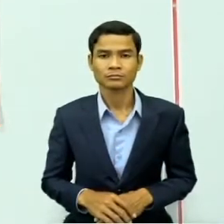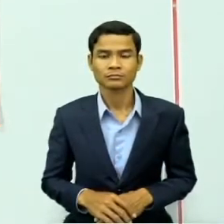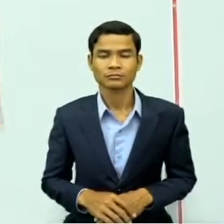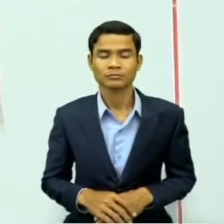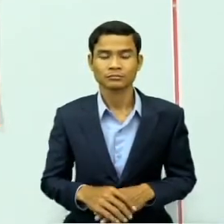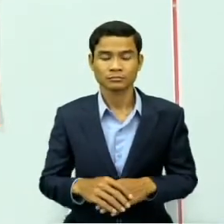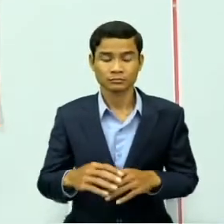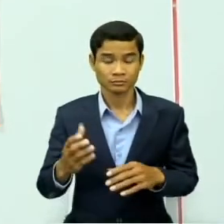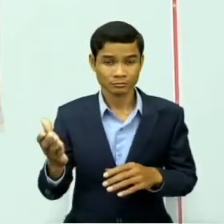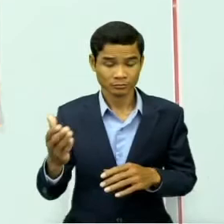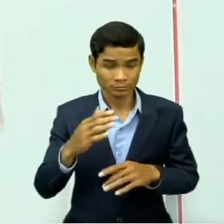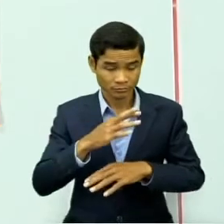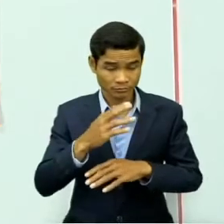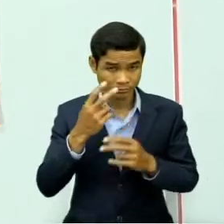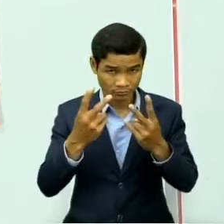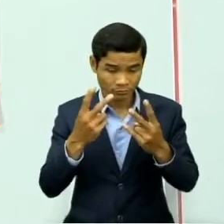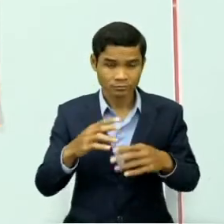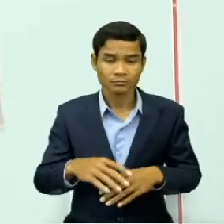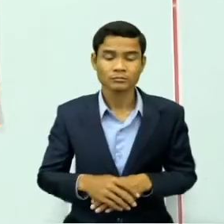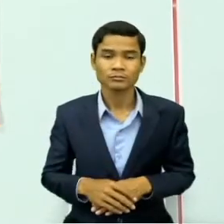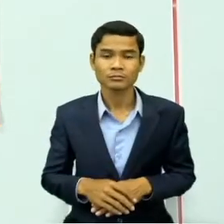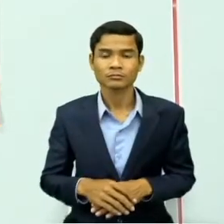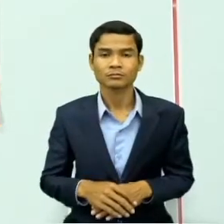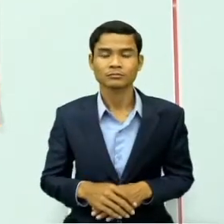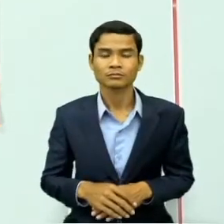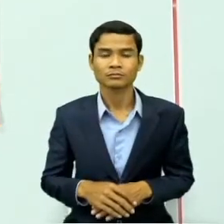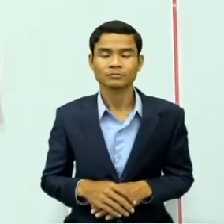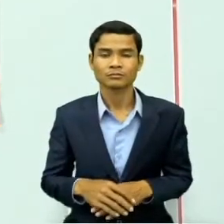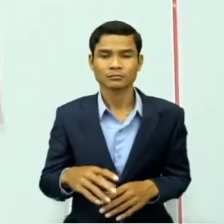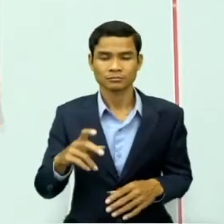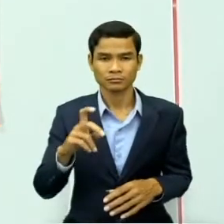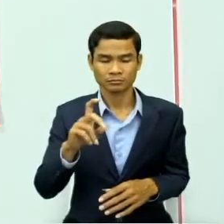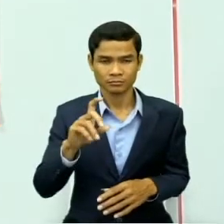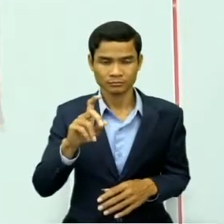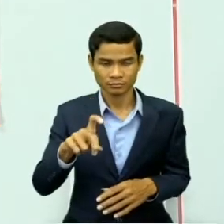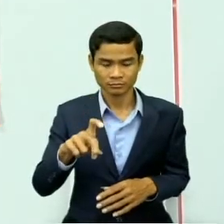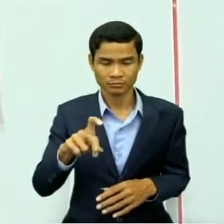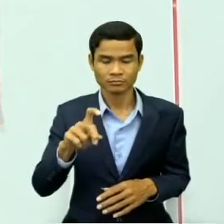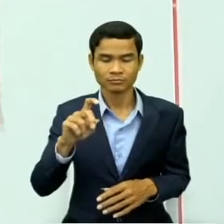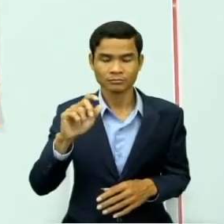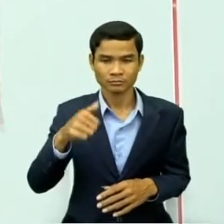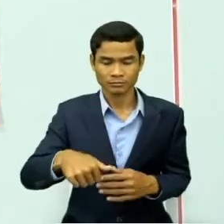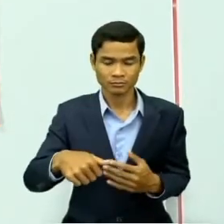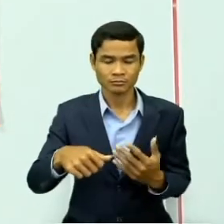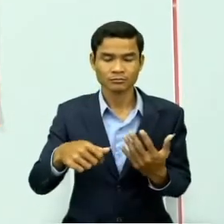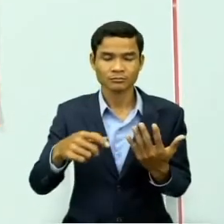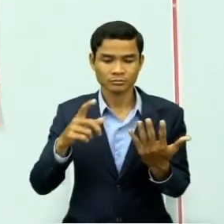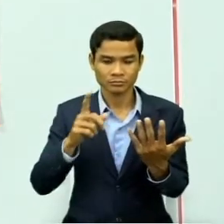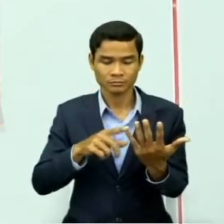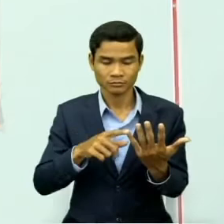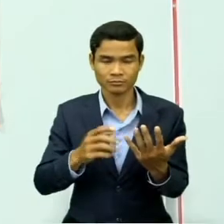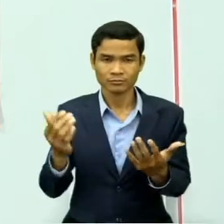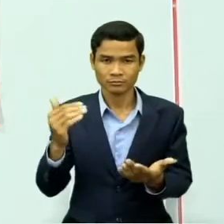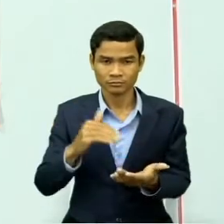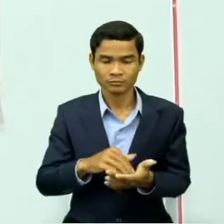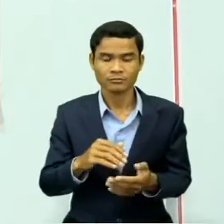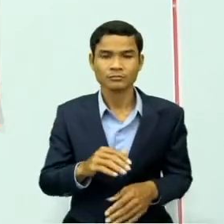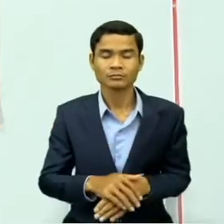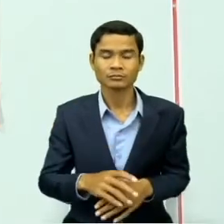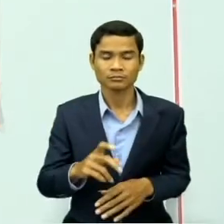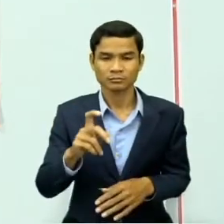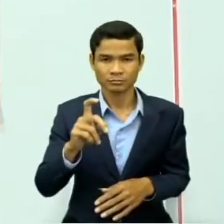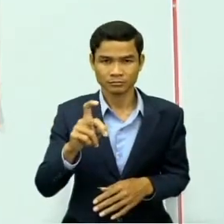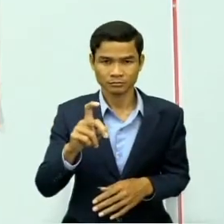Chà, tiếng tốn. Pno ỉa. Pni. Chà, mặt đoàn tiệt ná.